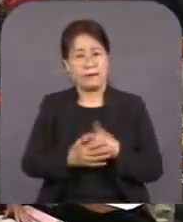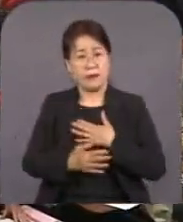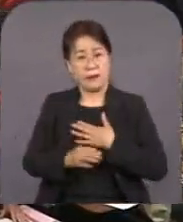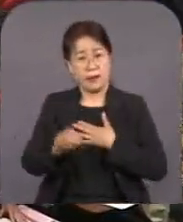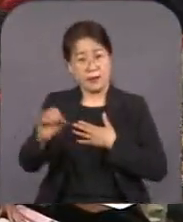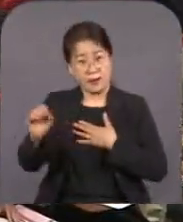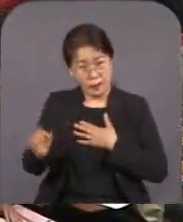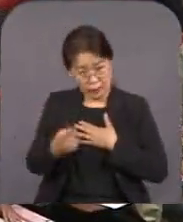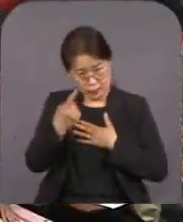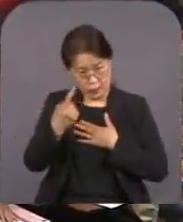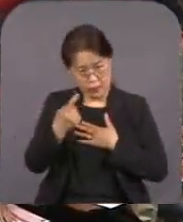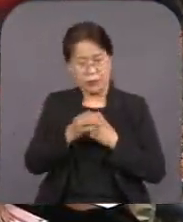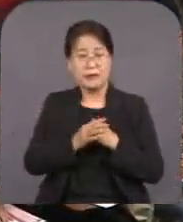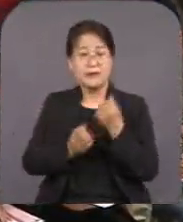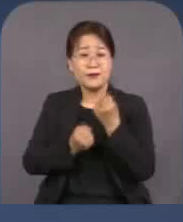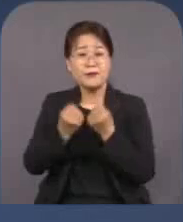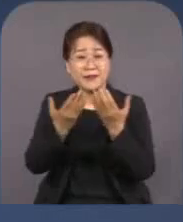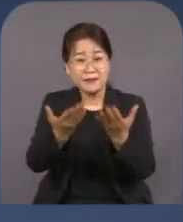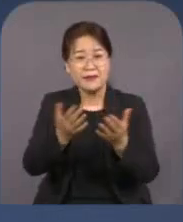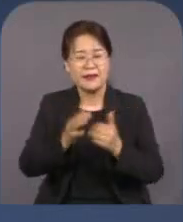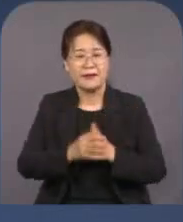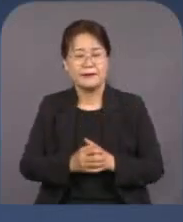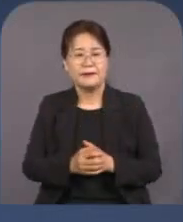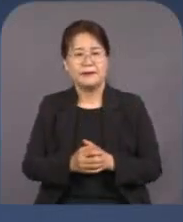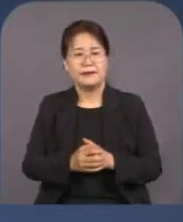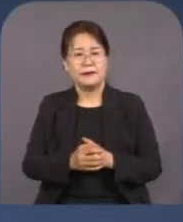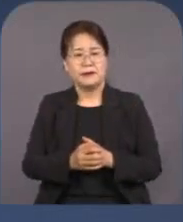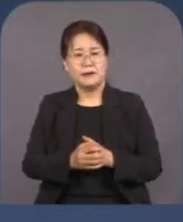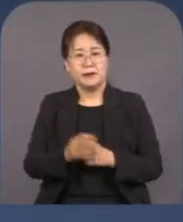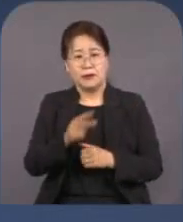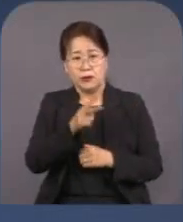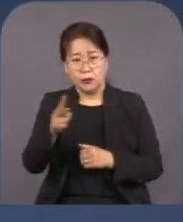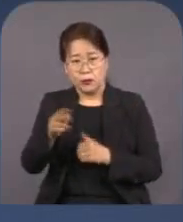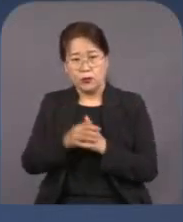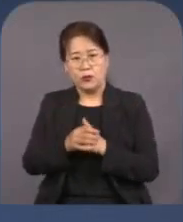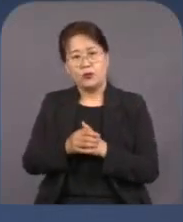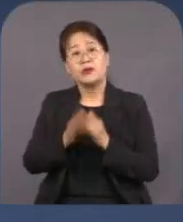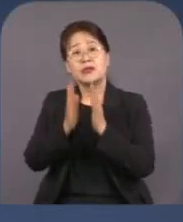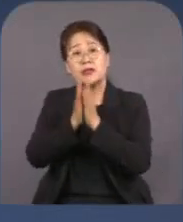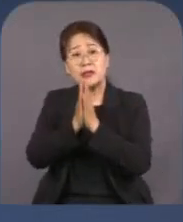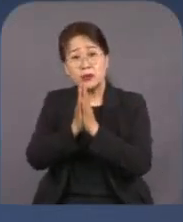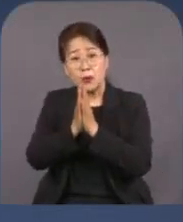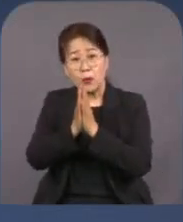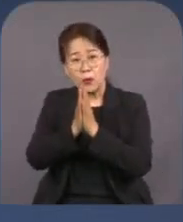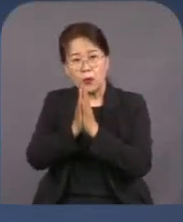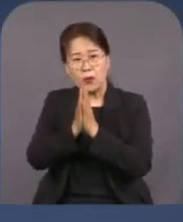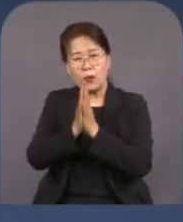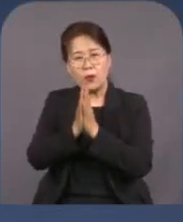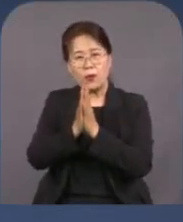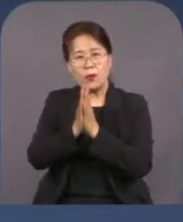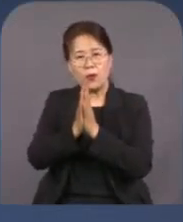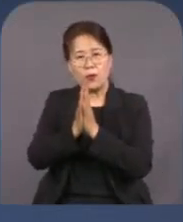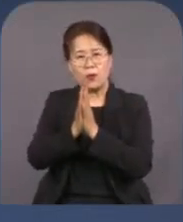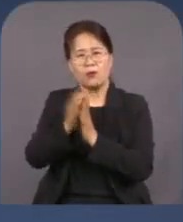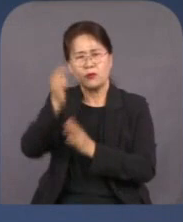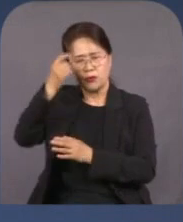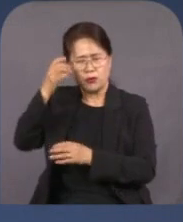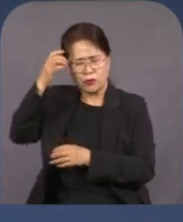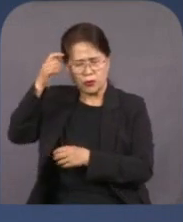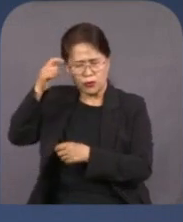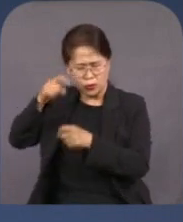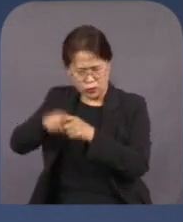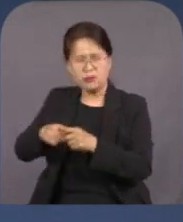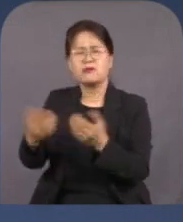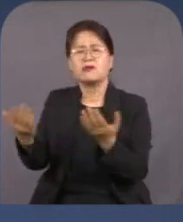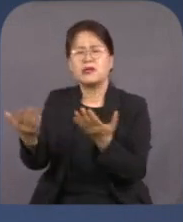이유를 여러분들에게 말씀드리겠습니다 그것은 기도는요 가장 영적인 일이기